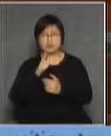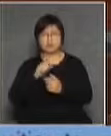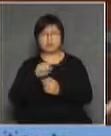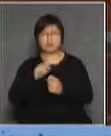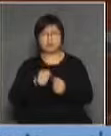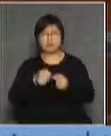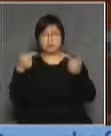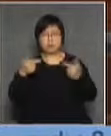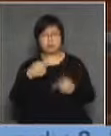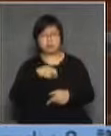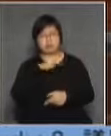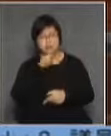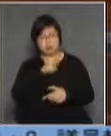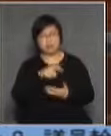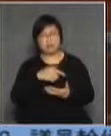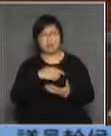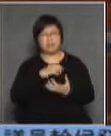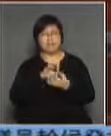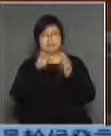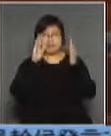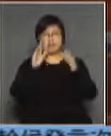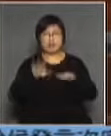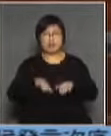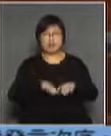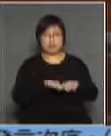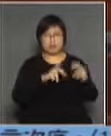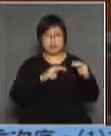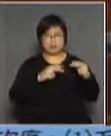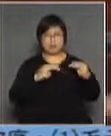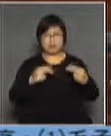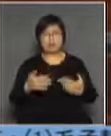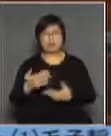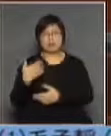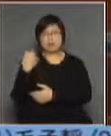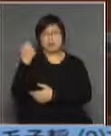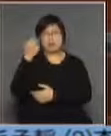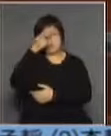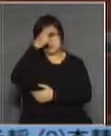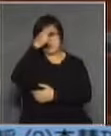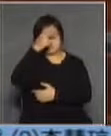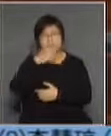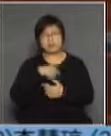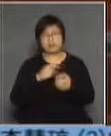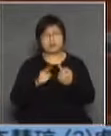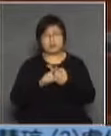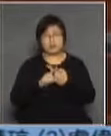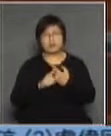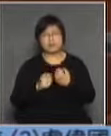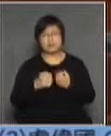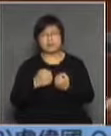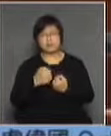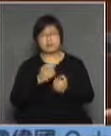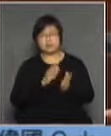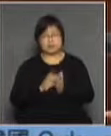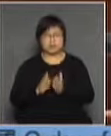係令人滾到關注嘅。咁由開始發展到即係最近咧，政府喺危機處理方面啊，